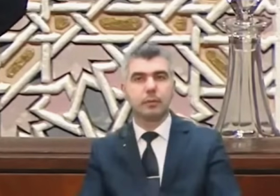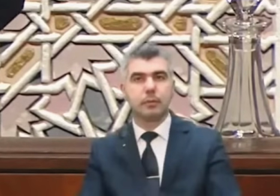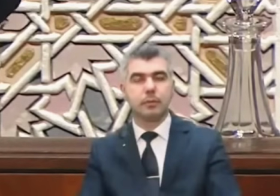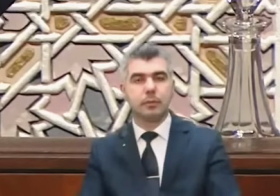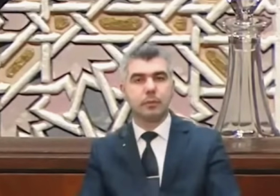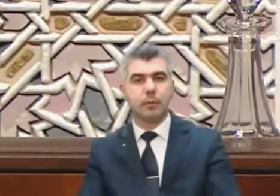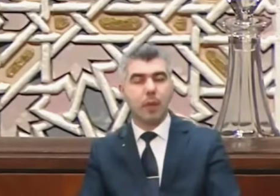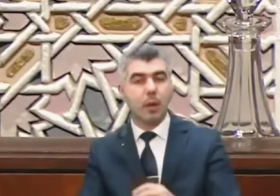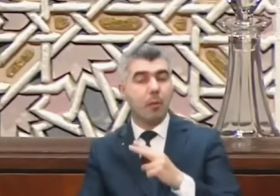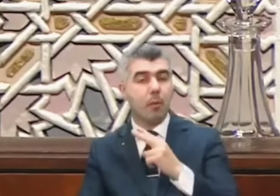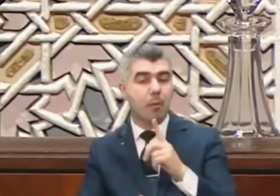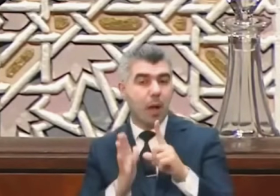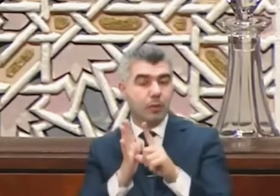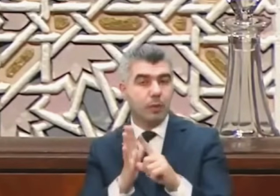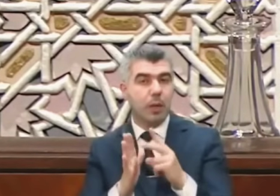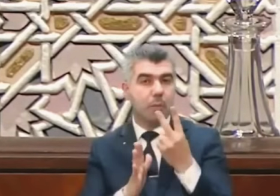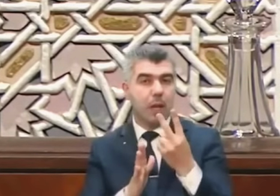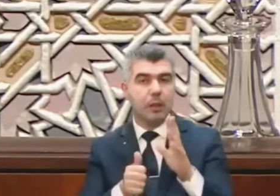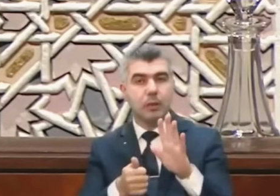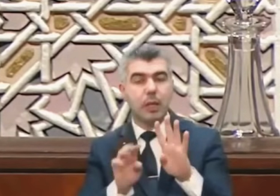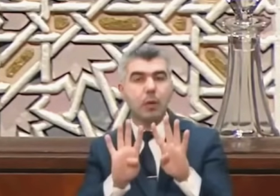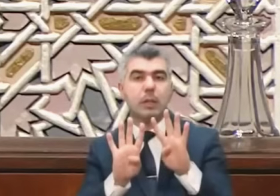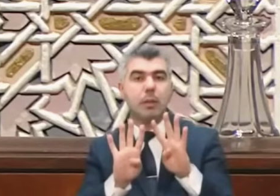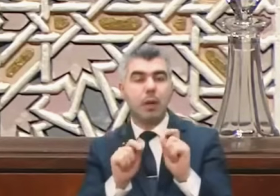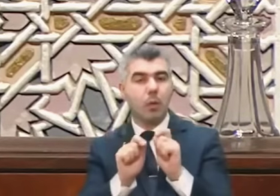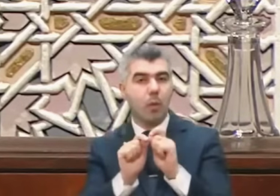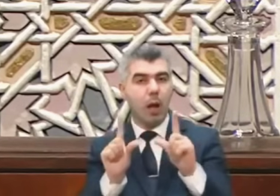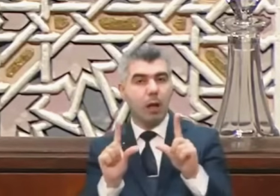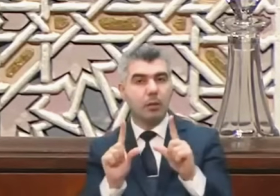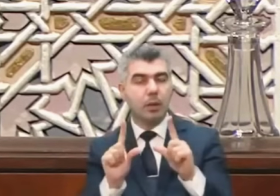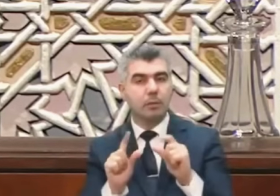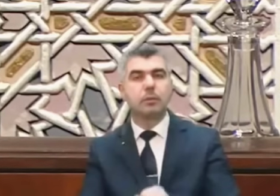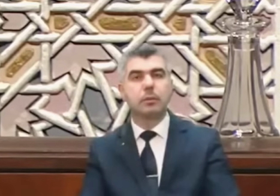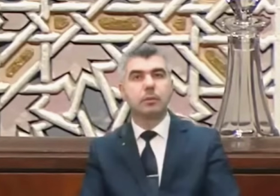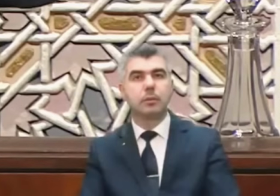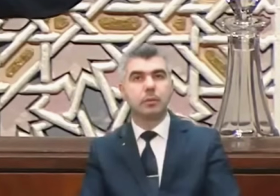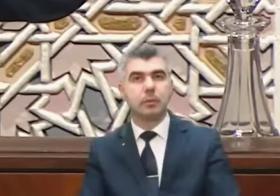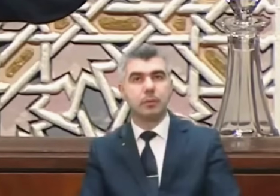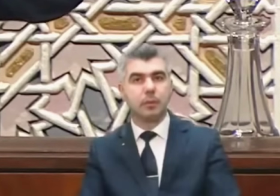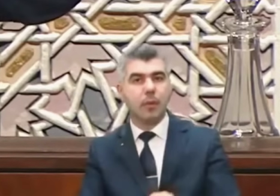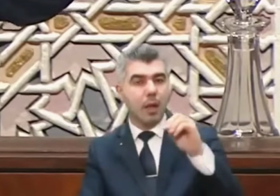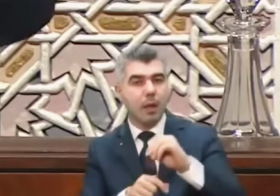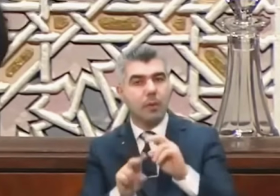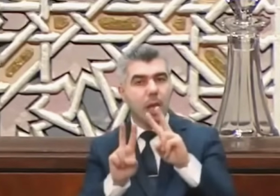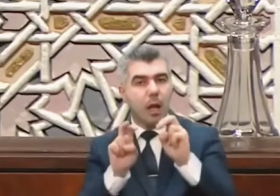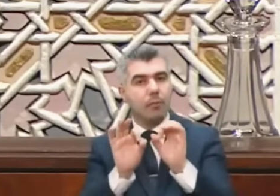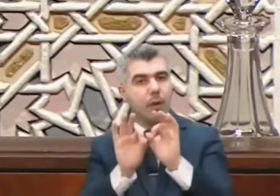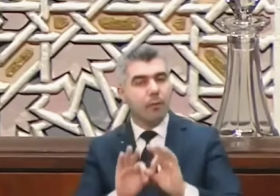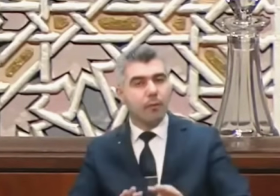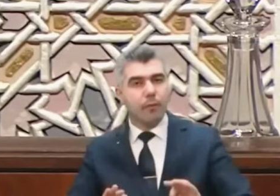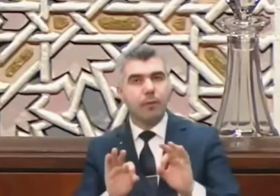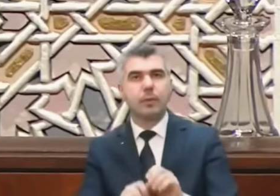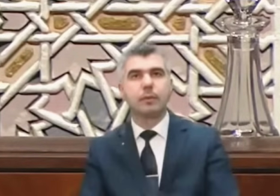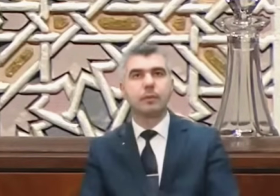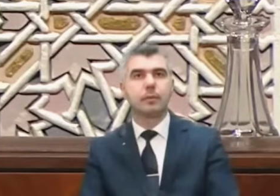الماده 286 واضحه الفقره منها، ماشي غادي يمشي يرجع يقلب. السيد الرئيس